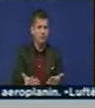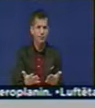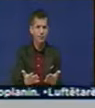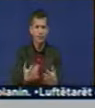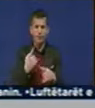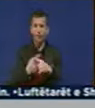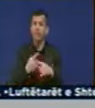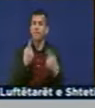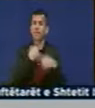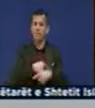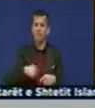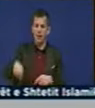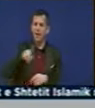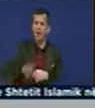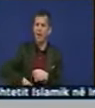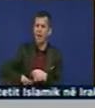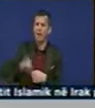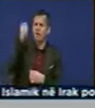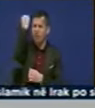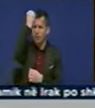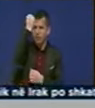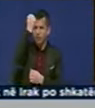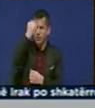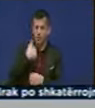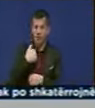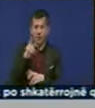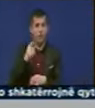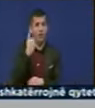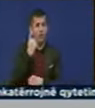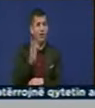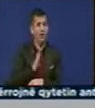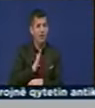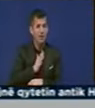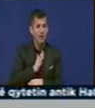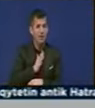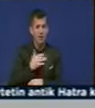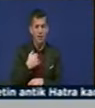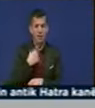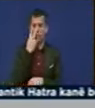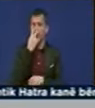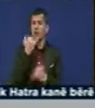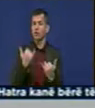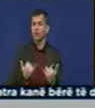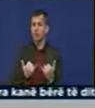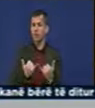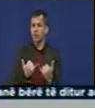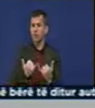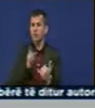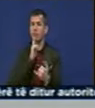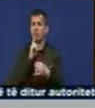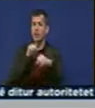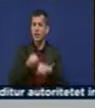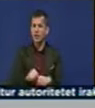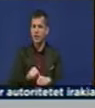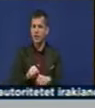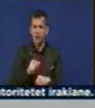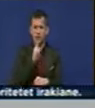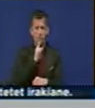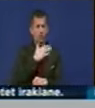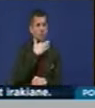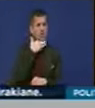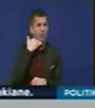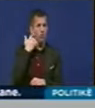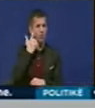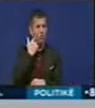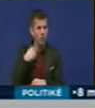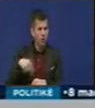të grave të Kosovës, ne kemi një rrezik me të cilin sot përballemi, kemi një qeveri të dominuar nga burrat të